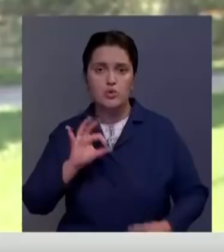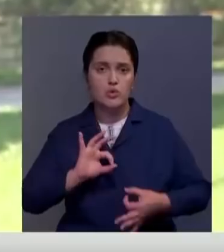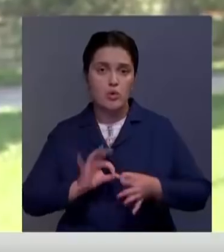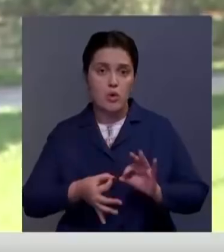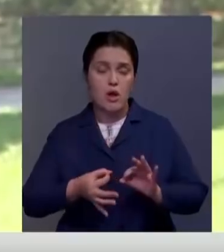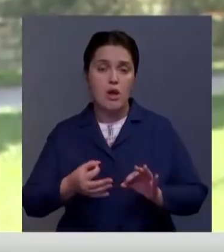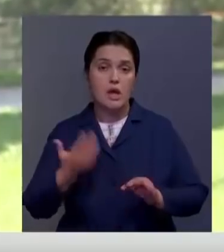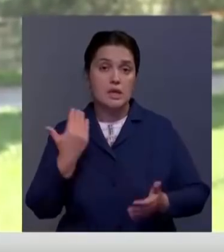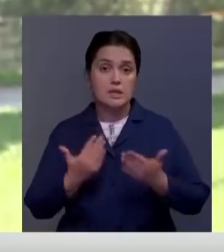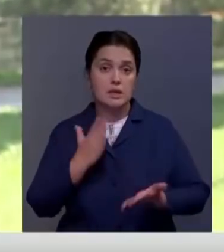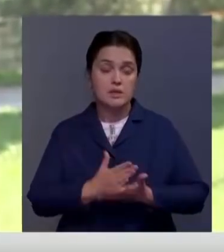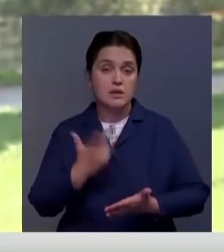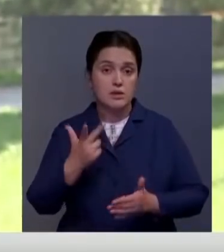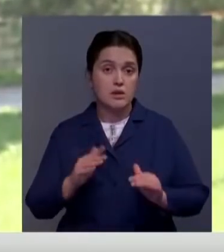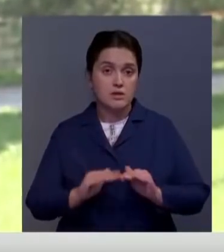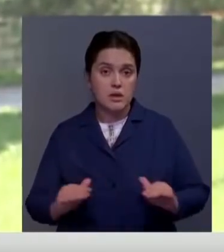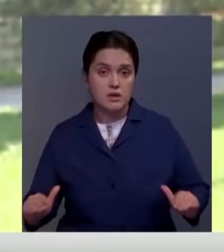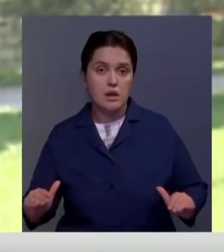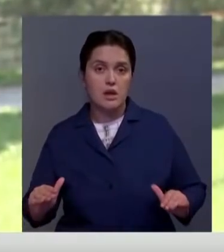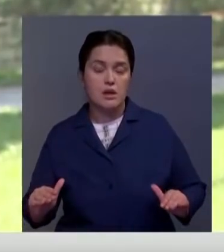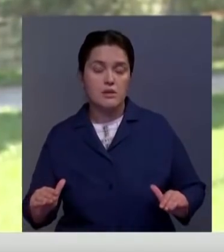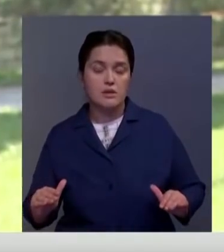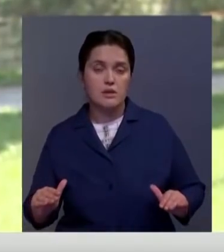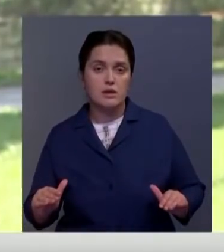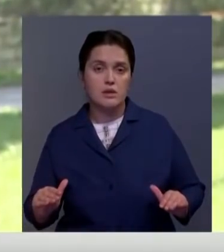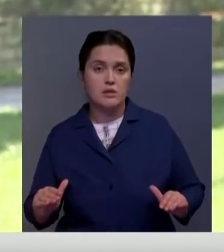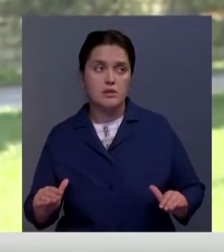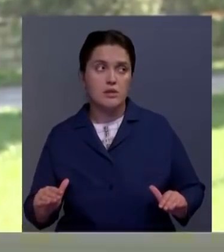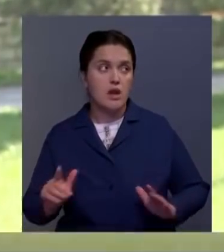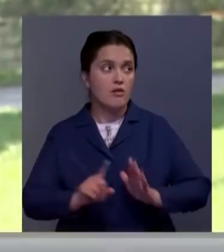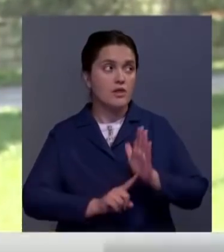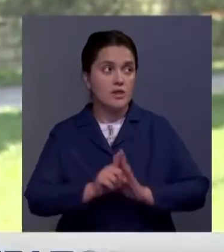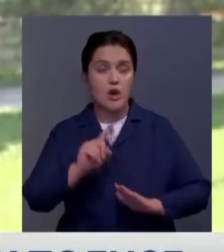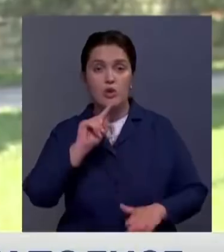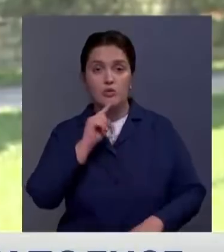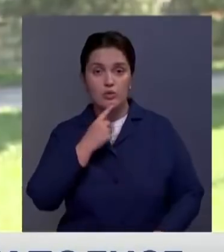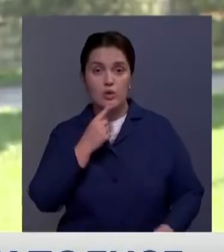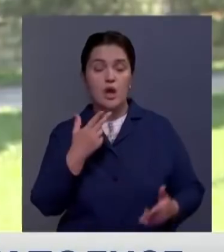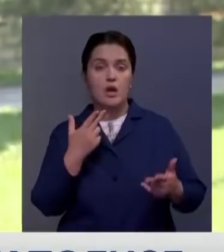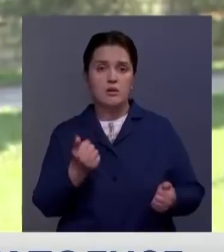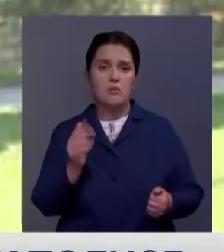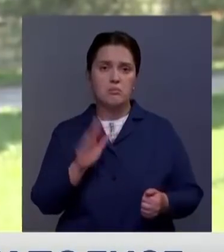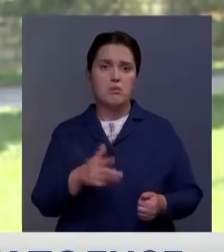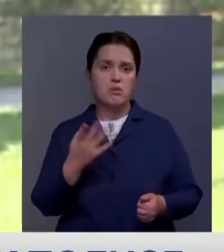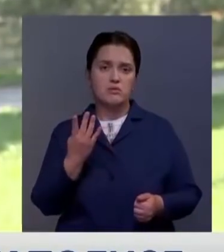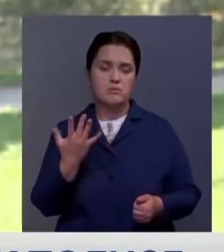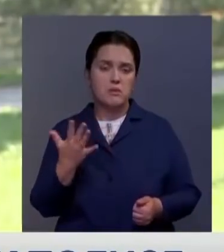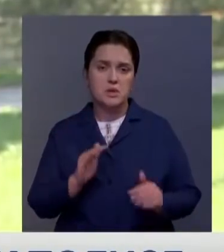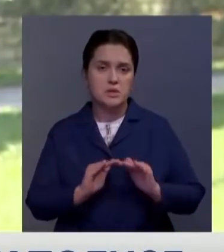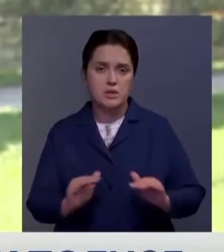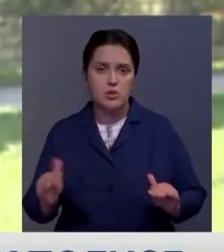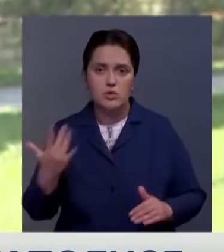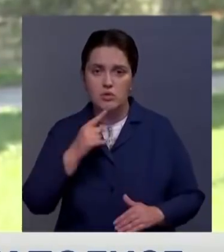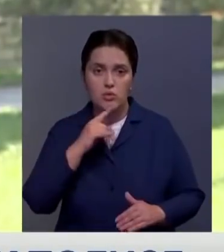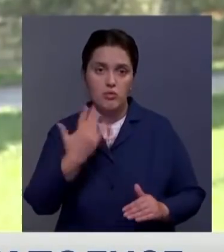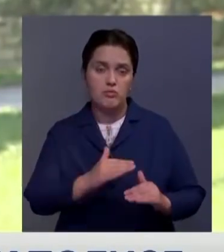там, где есть трое детей, мне кажется, это вот самый такой вот период, когда дальше уже не страшно, потому что дети